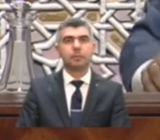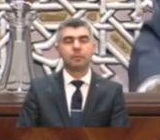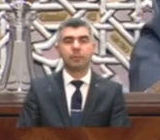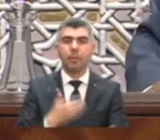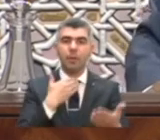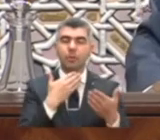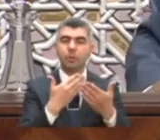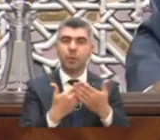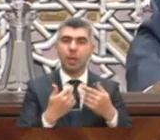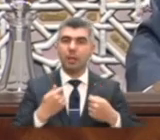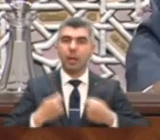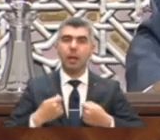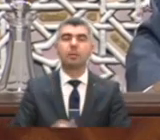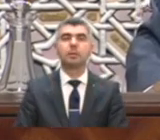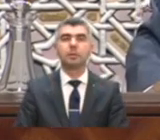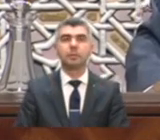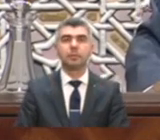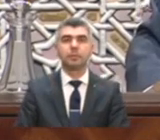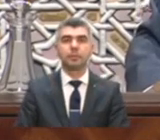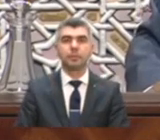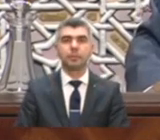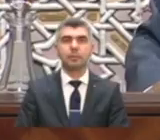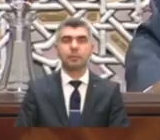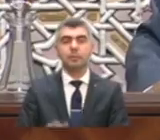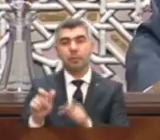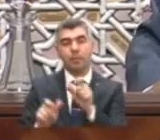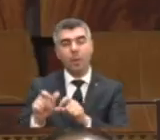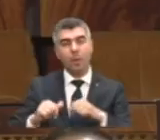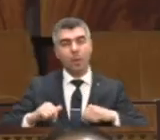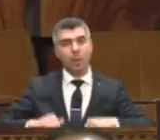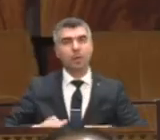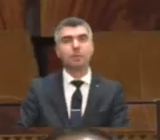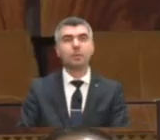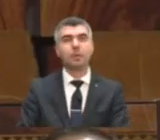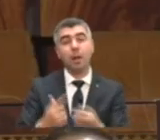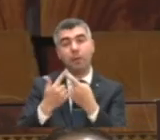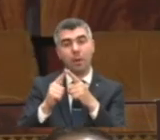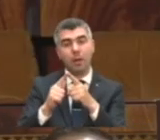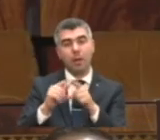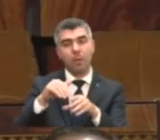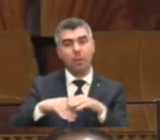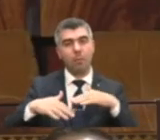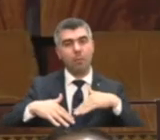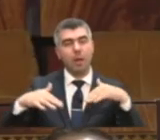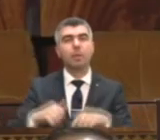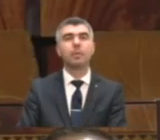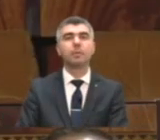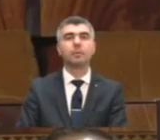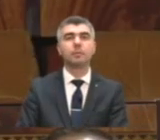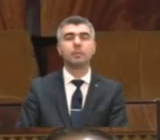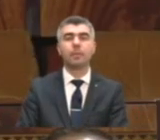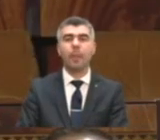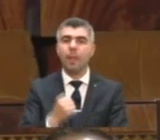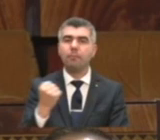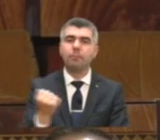شكرا السيد الرئيس، السيدة الوزيرة المحترمة، السيدات والسادة النواب. إن